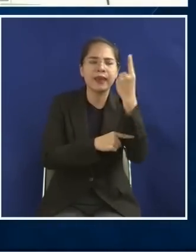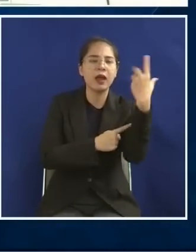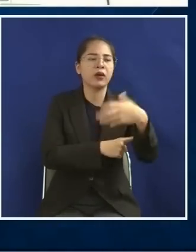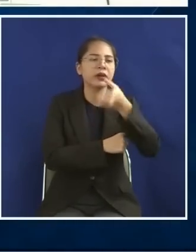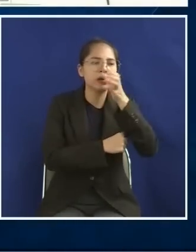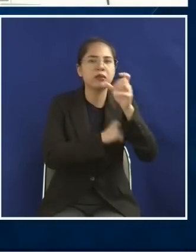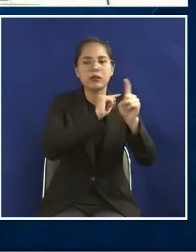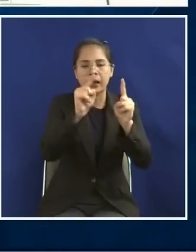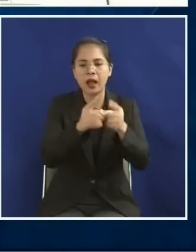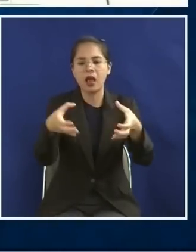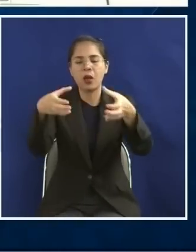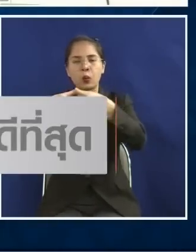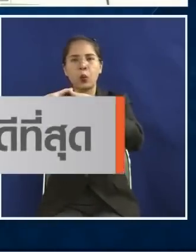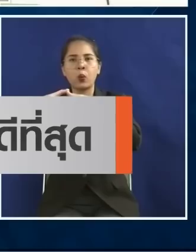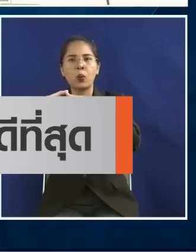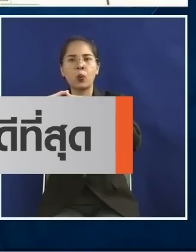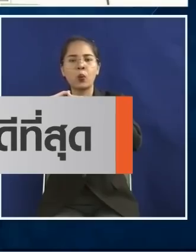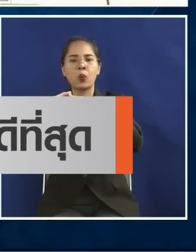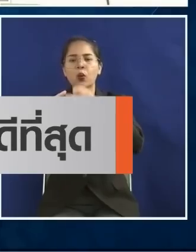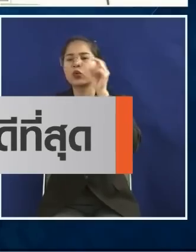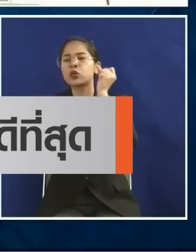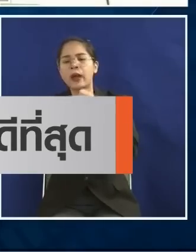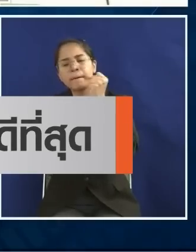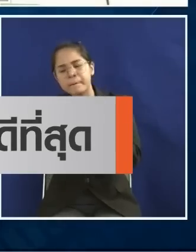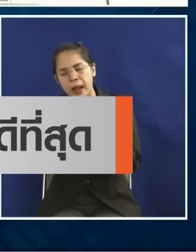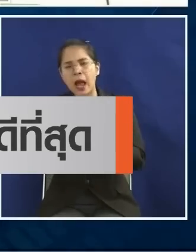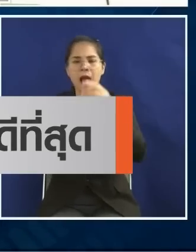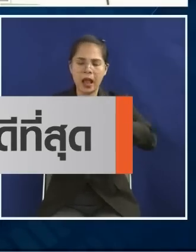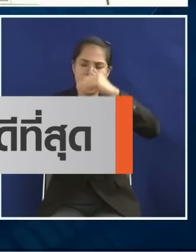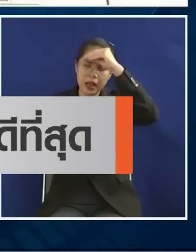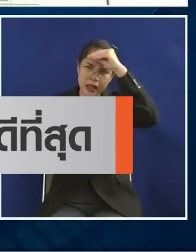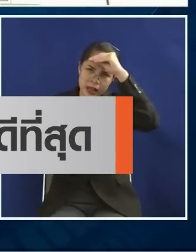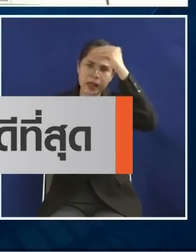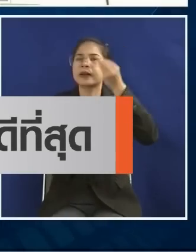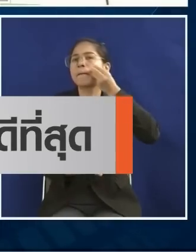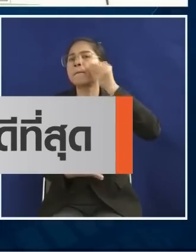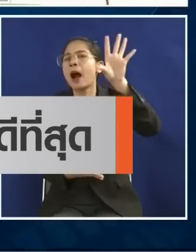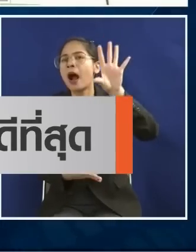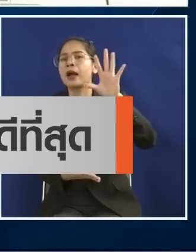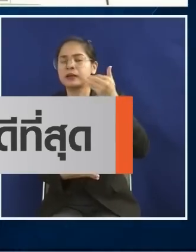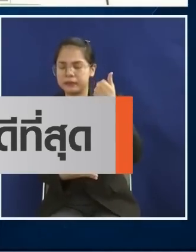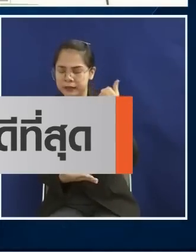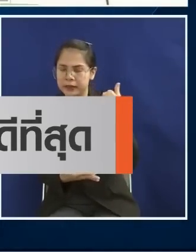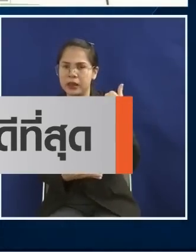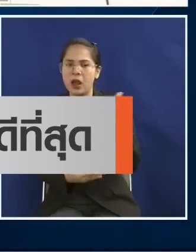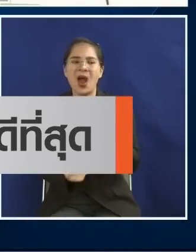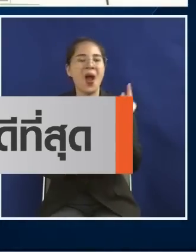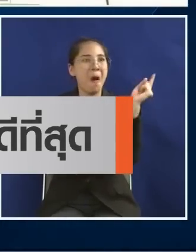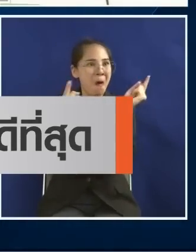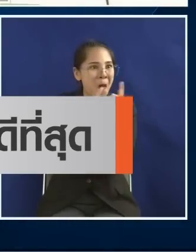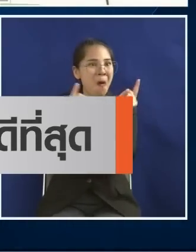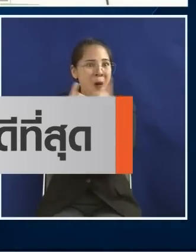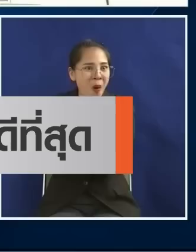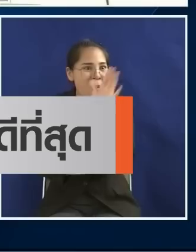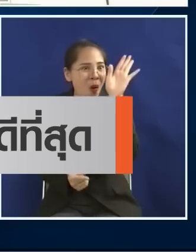ทุกคนแม้จะปิดสถานที่เสี่ยงแล้วแต่ต้องเพิ่มมาตรการอีกคือการปรับพฤติกรรมส่วนบุคคลงดกิ